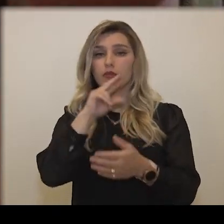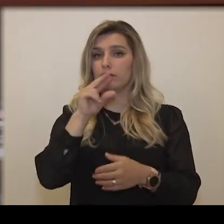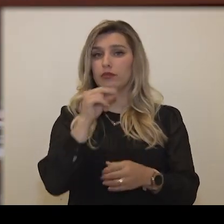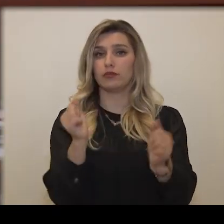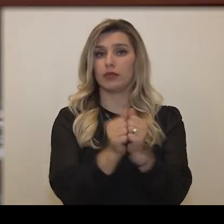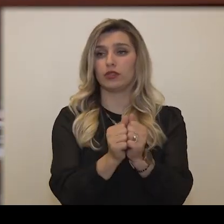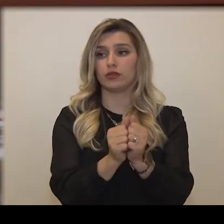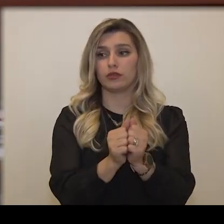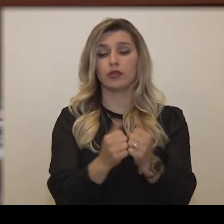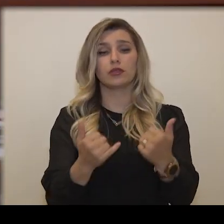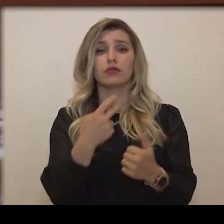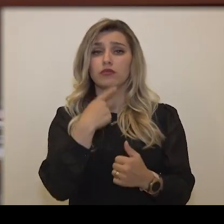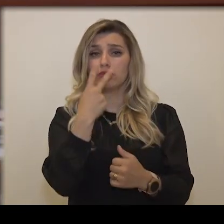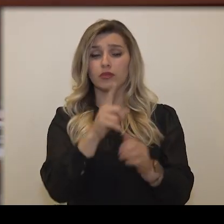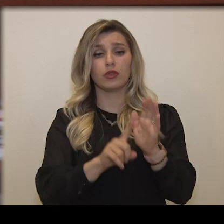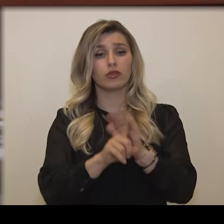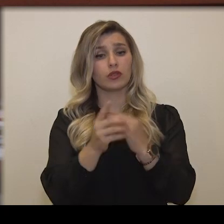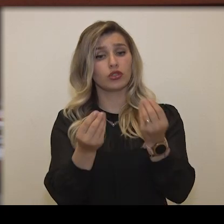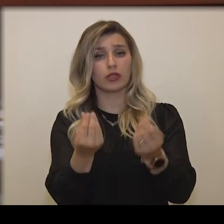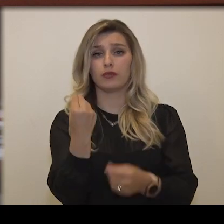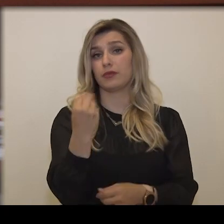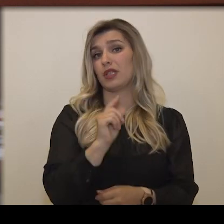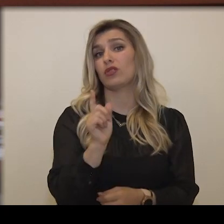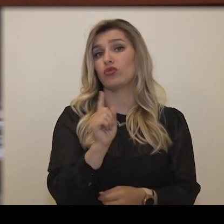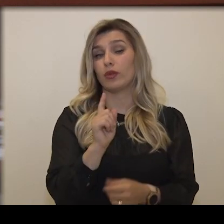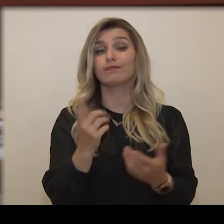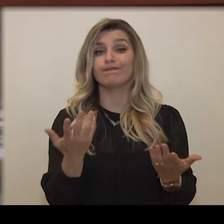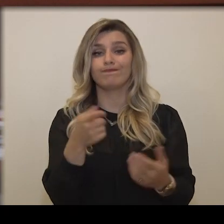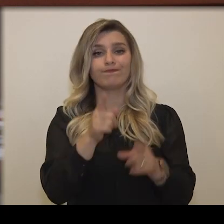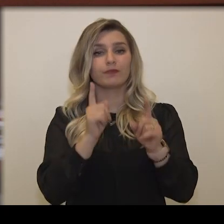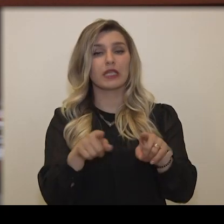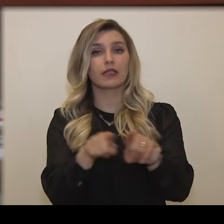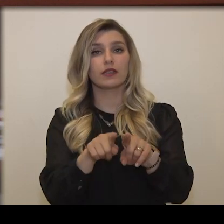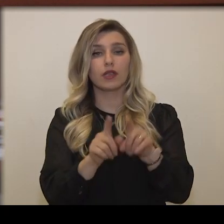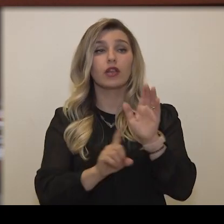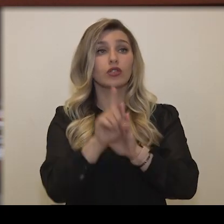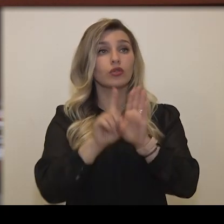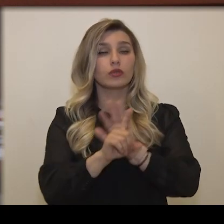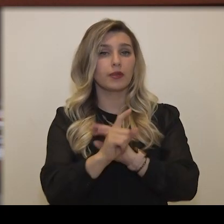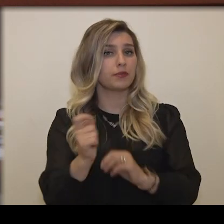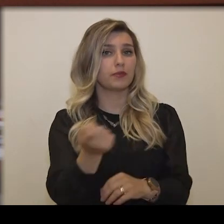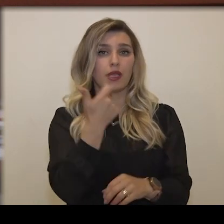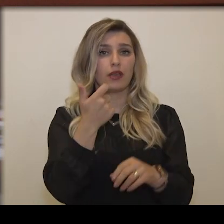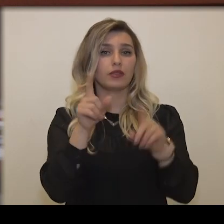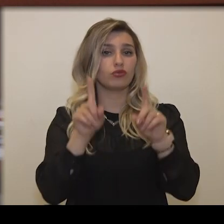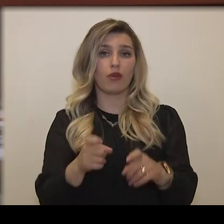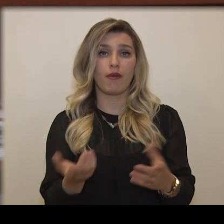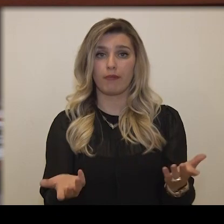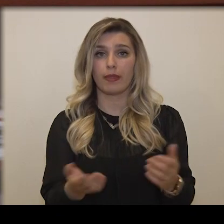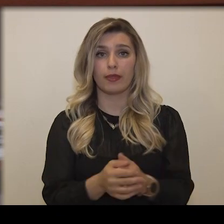folur. Cilësia është, nuk është nivelin e dëshirueshëm, edhe po ashtu edhe niveli i arritjeve të nxënësve nuk është nivelin e